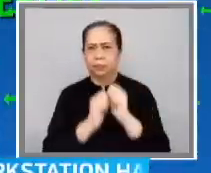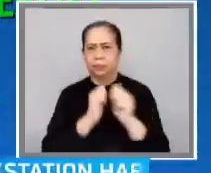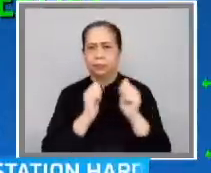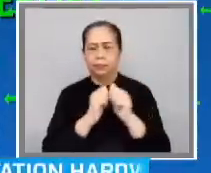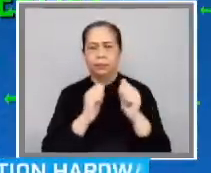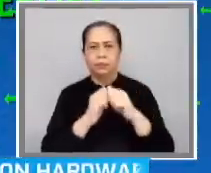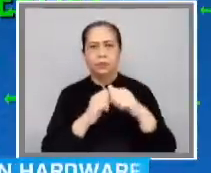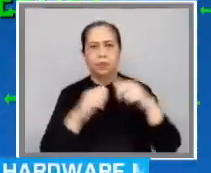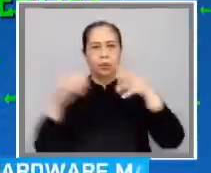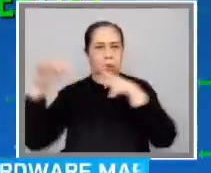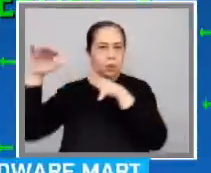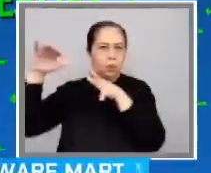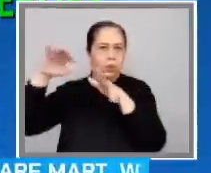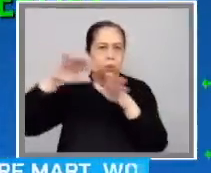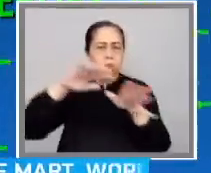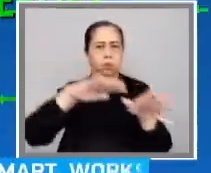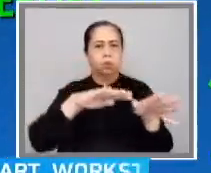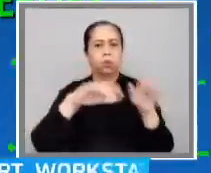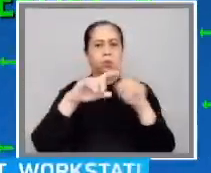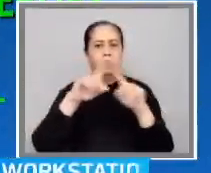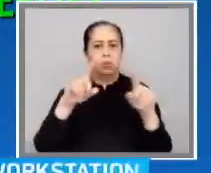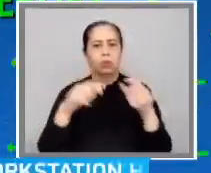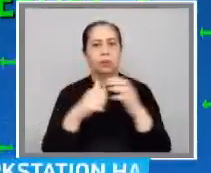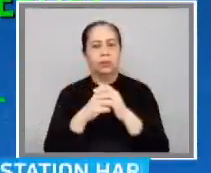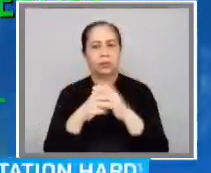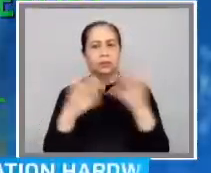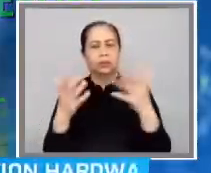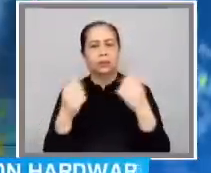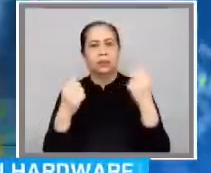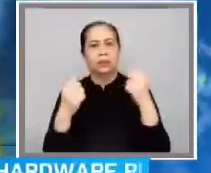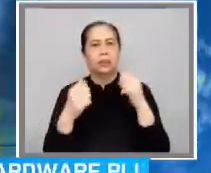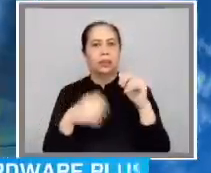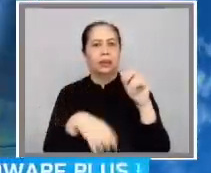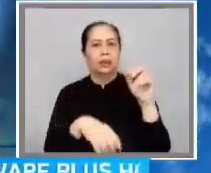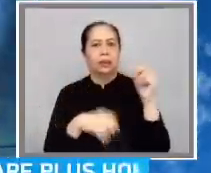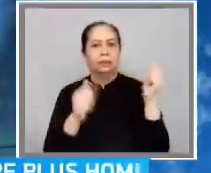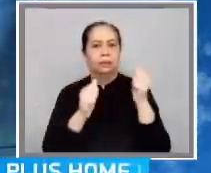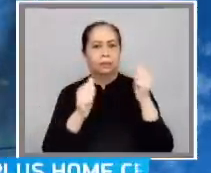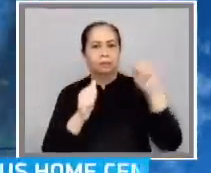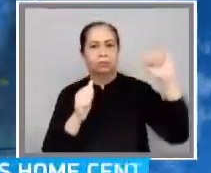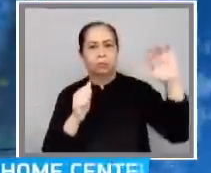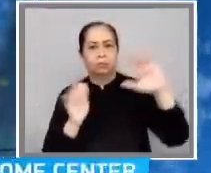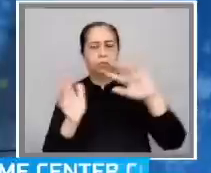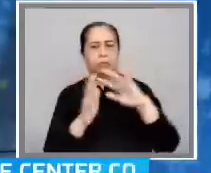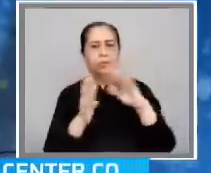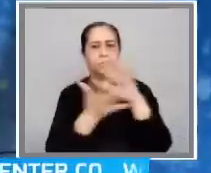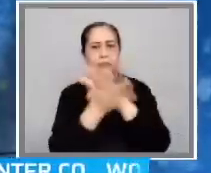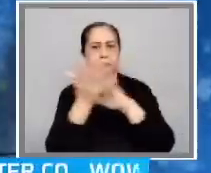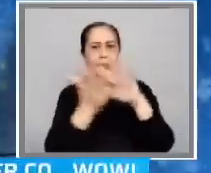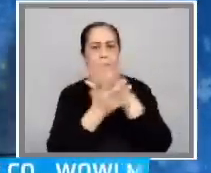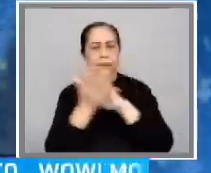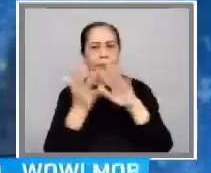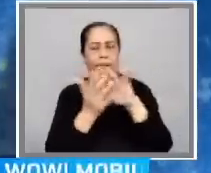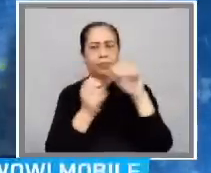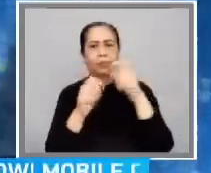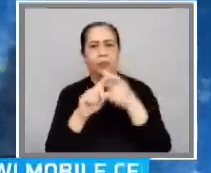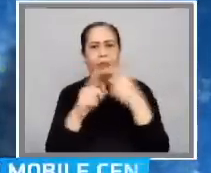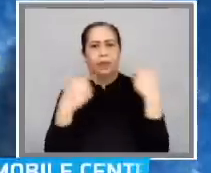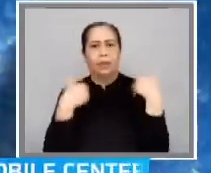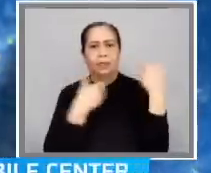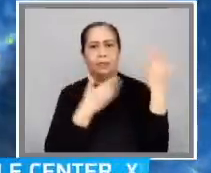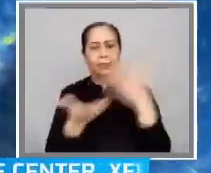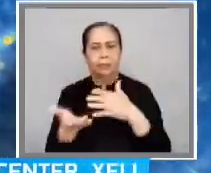ng hanging amihan at ng easterlies. Sa nangyayaring salubungan, namumuo ang mga ulap na may daladalang